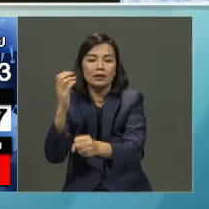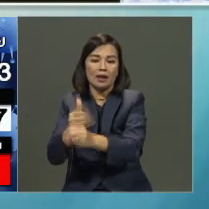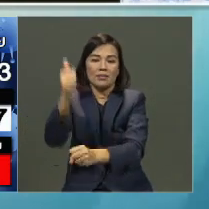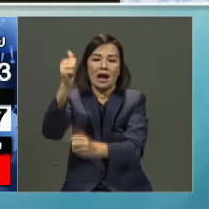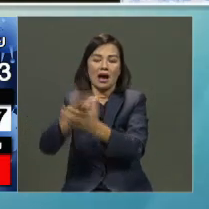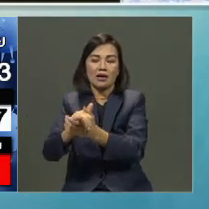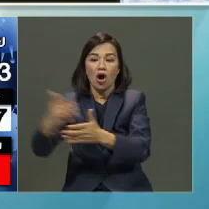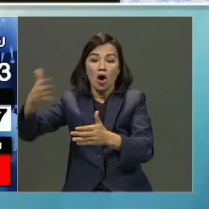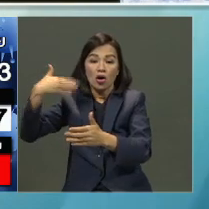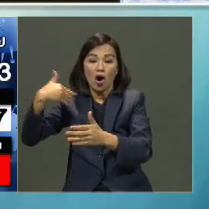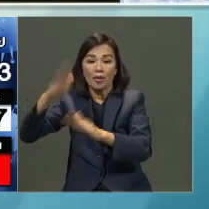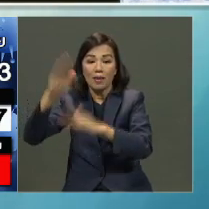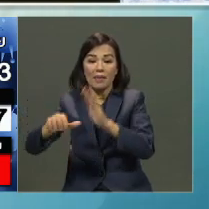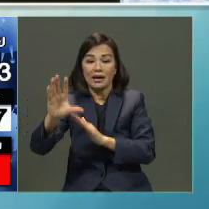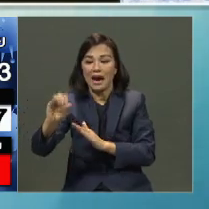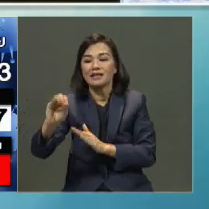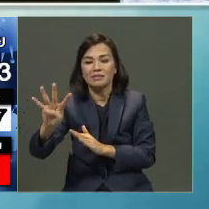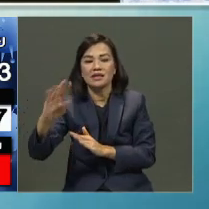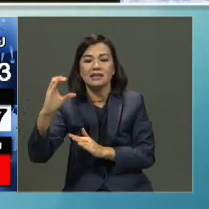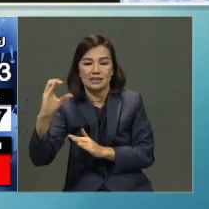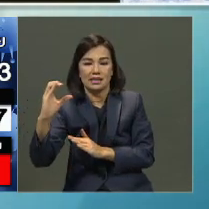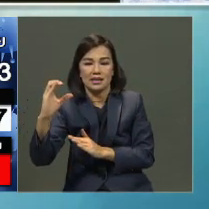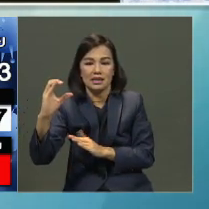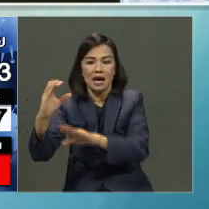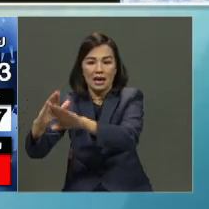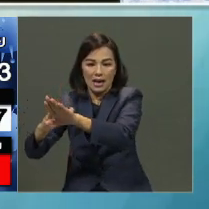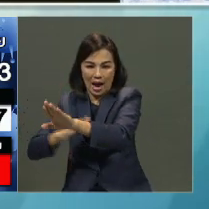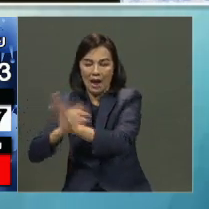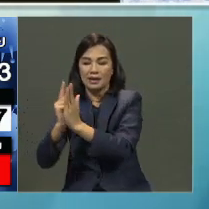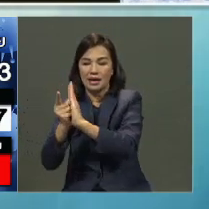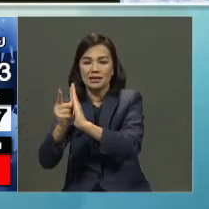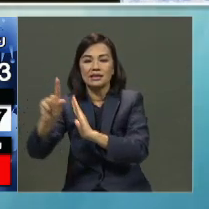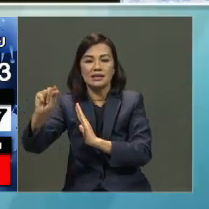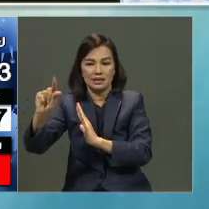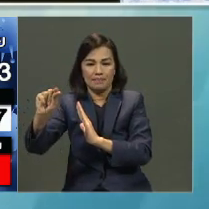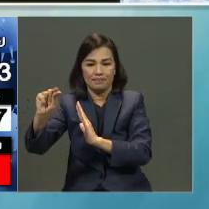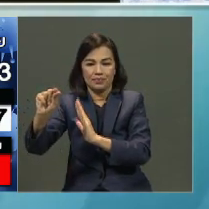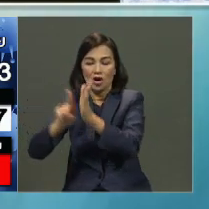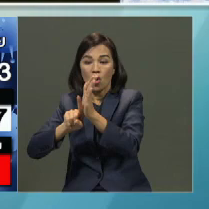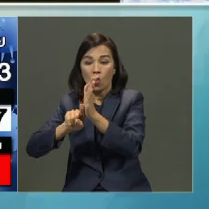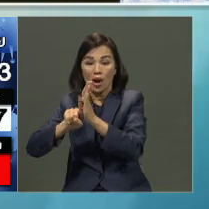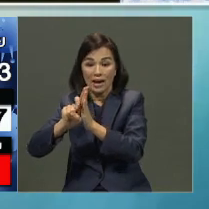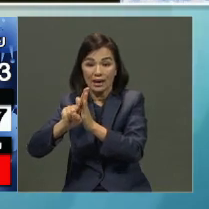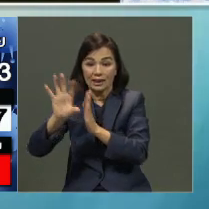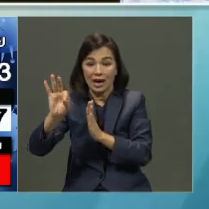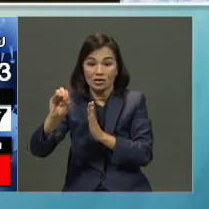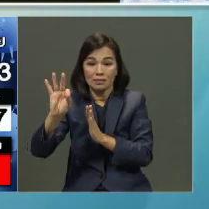วันแต่ไวรัสจะตายเร็วขึ้นถ้าโดนความร้อนสูงและมีชีวิตนานขึ้นถ้าอุณหภูมิต่ำลงดังนั้นอนุภูมิในรถยนต์ที่สูงขึ้นจากการจอดรถตากแดดสามารถฆ่าเชื้อไวรัสได้ถ้าความร้อนถึงประมาณ54องศาเซลเซียสเป็นเวลานาน 20นาทีเชื้อไวรัสประมาณ